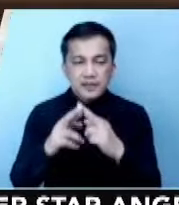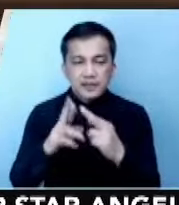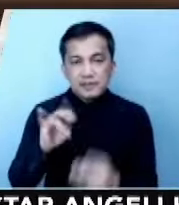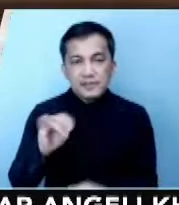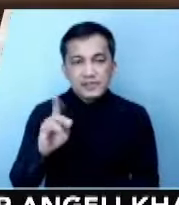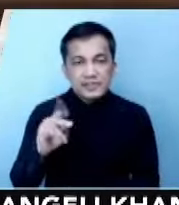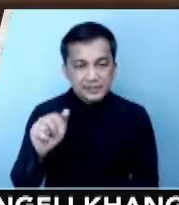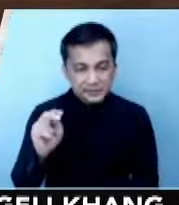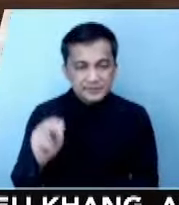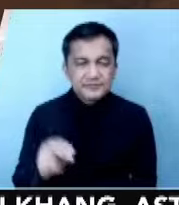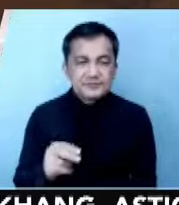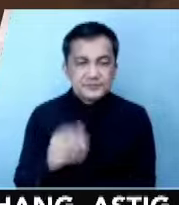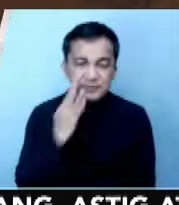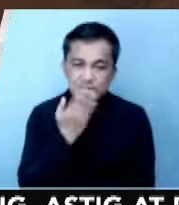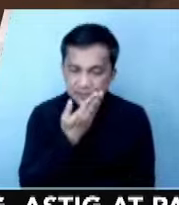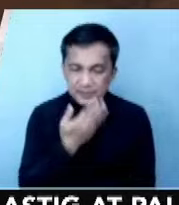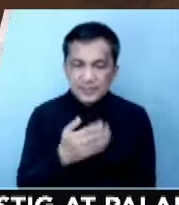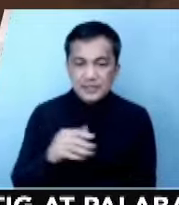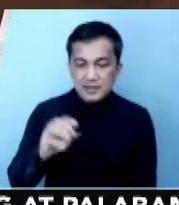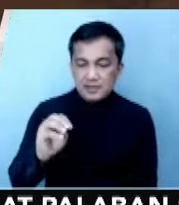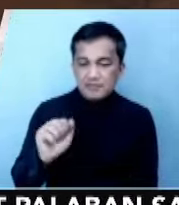Ito yung magluba.